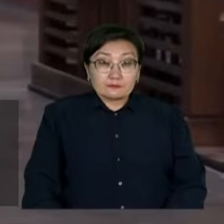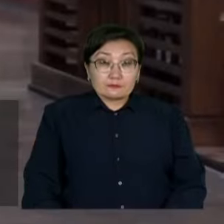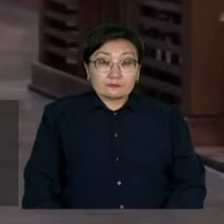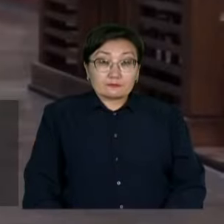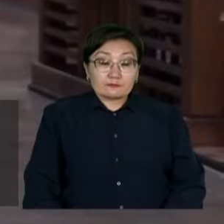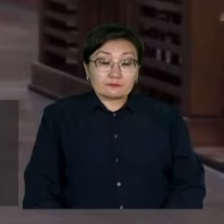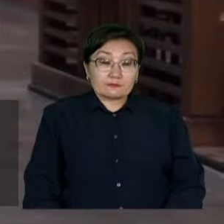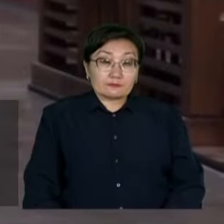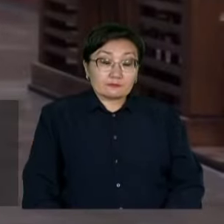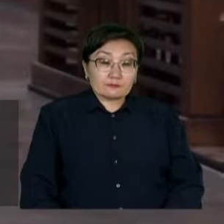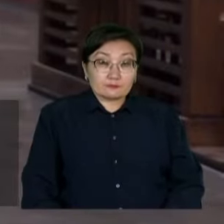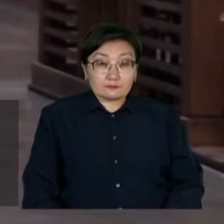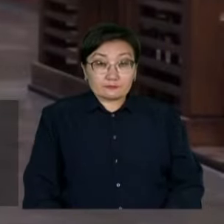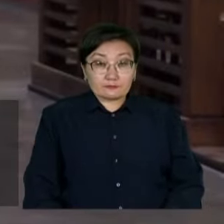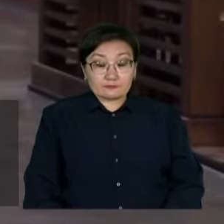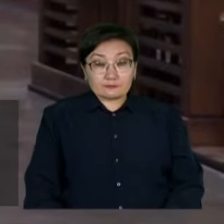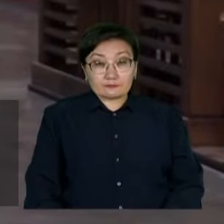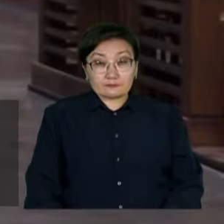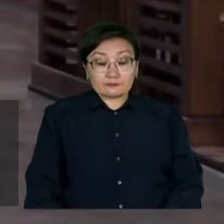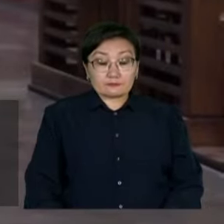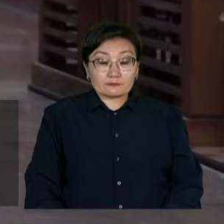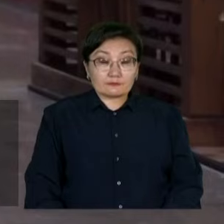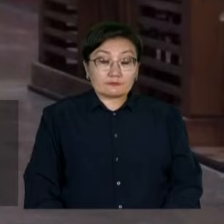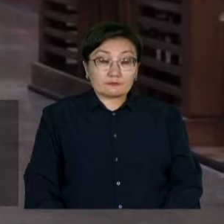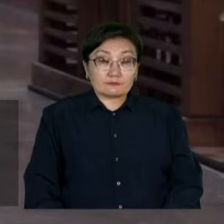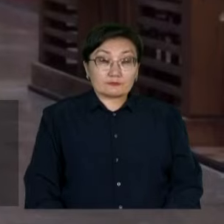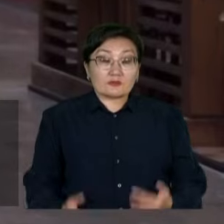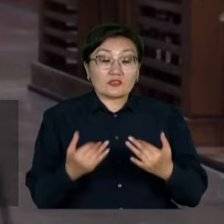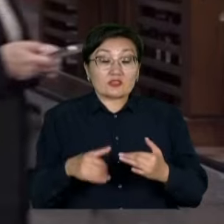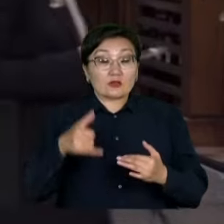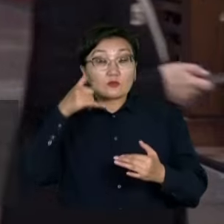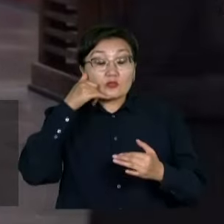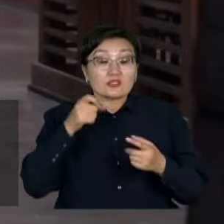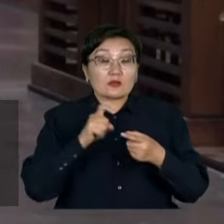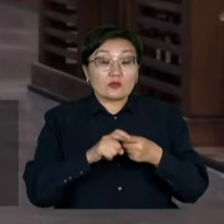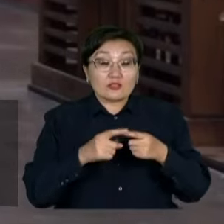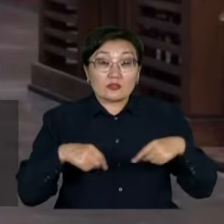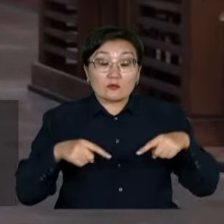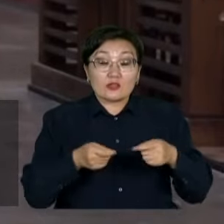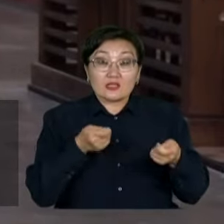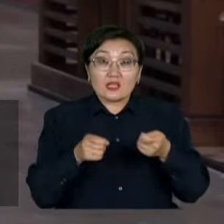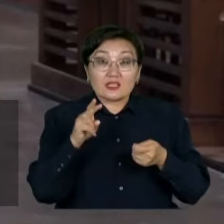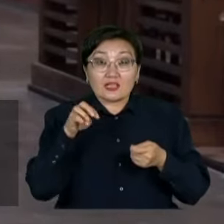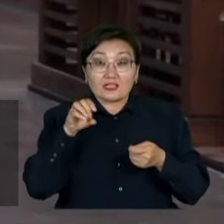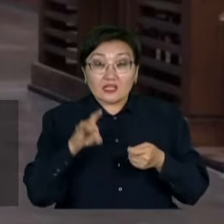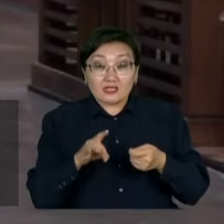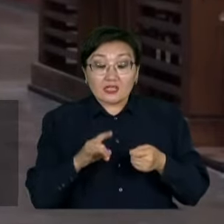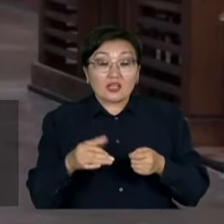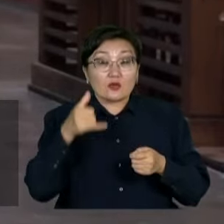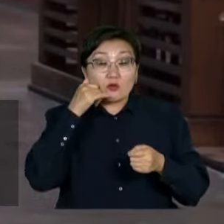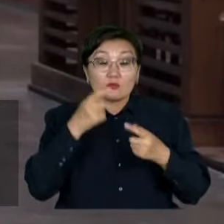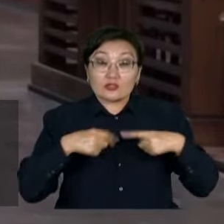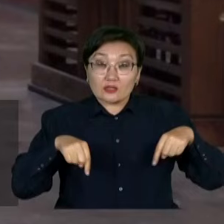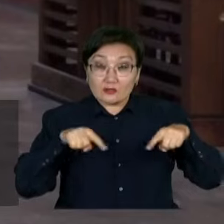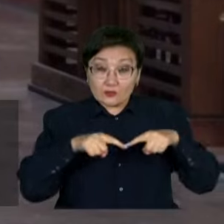Ранее мы обозначали проблему монопольного состояния рынков. Ұялы байланыс нарығына қатарлық оператор енді. Енді бұл салада